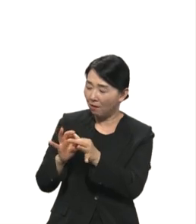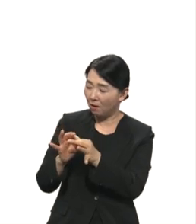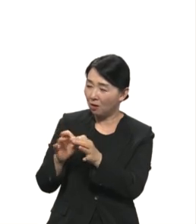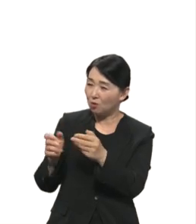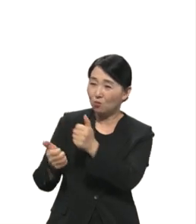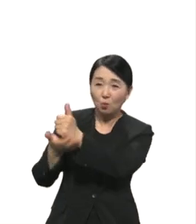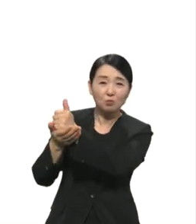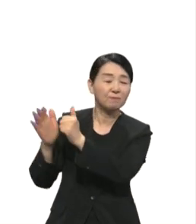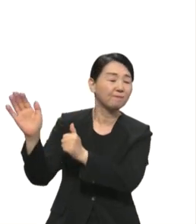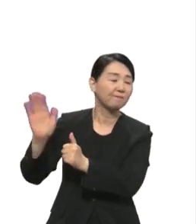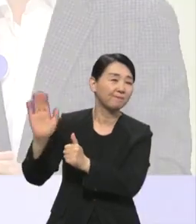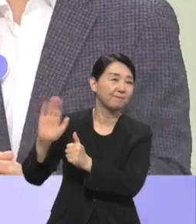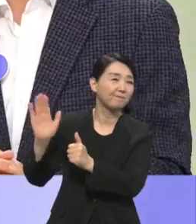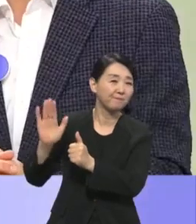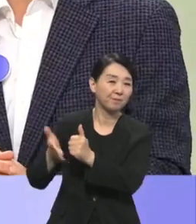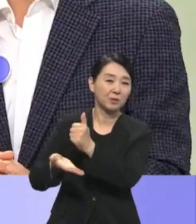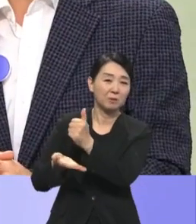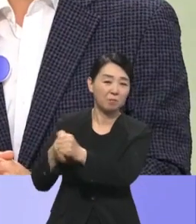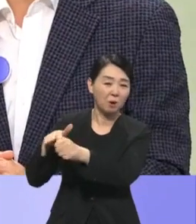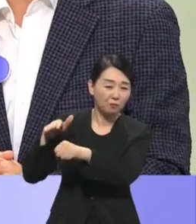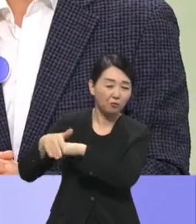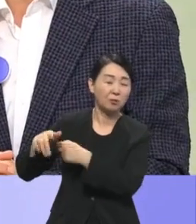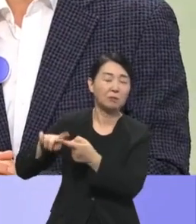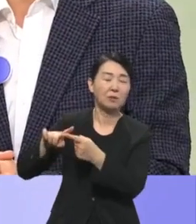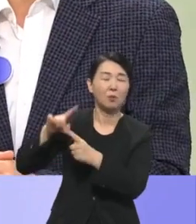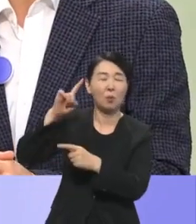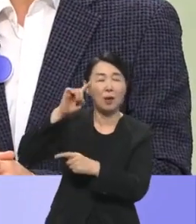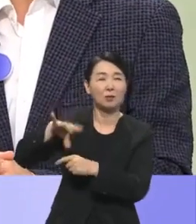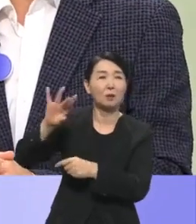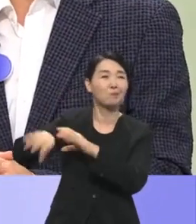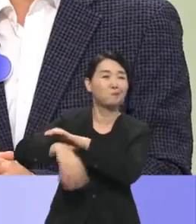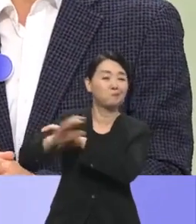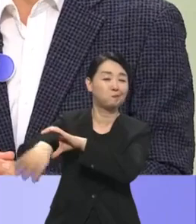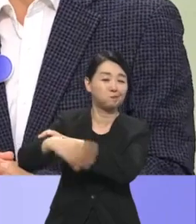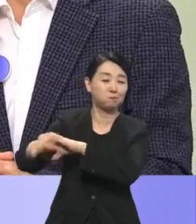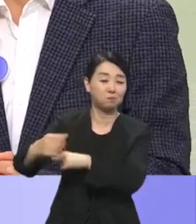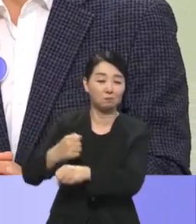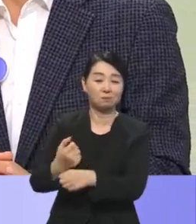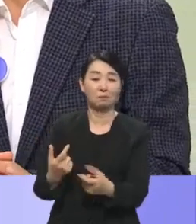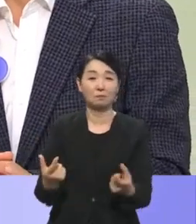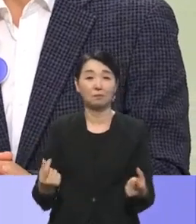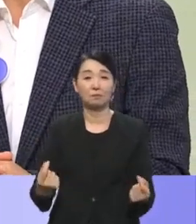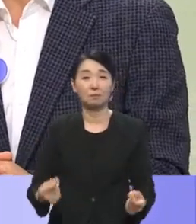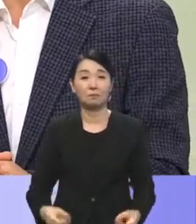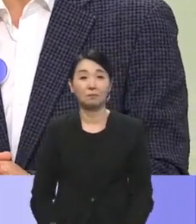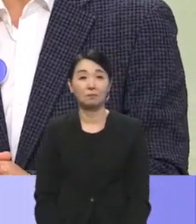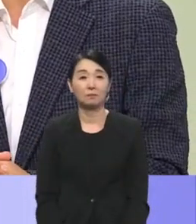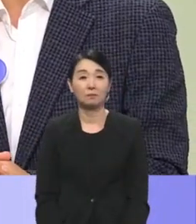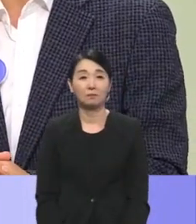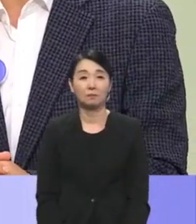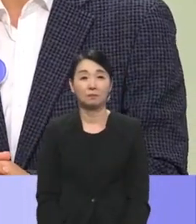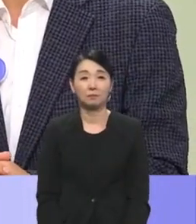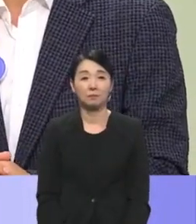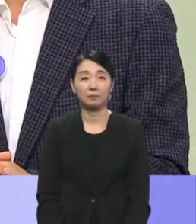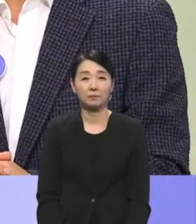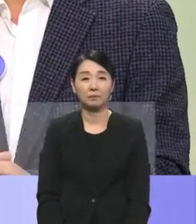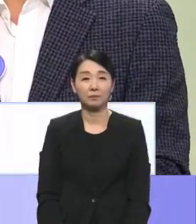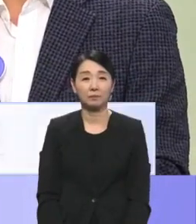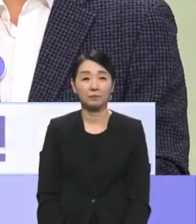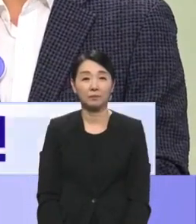사법체계의 법치주의를 근간에서부터 흔드는 저는 행정권의 남용이다 이렇게밖에 볼 수 없고요